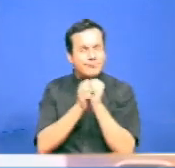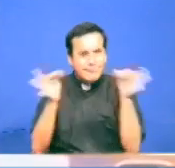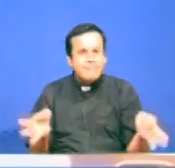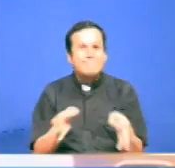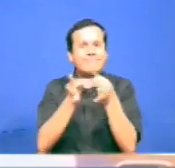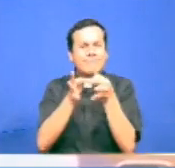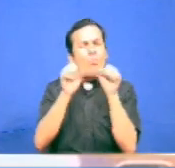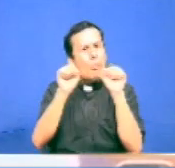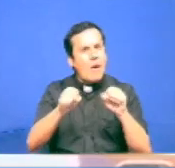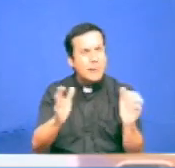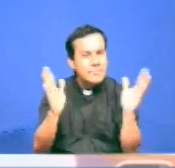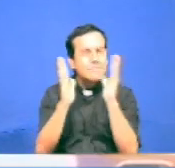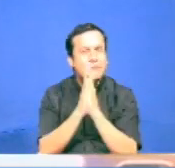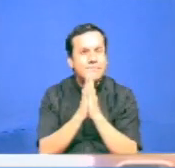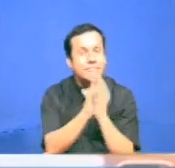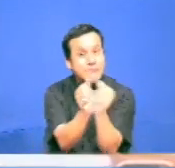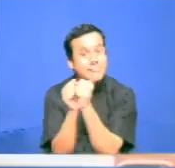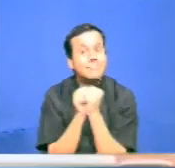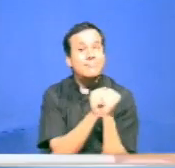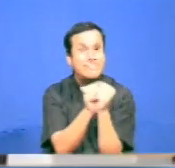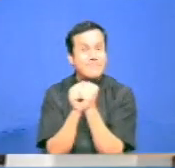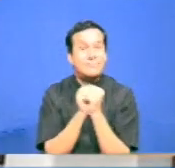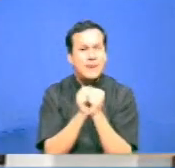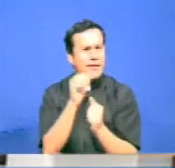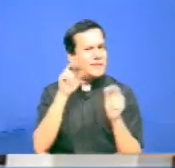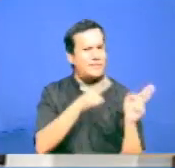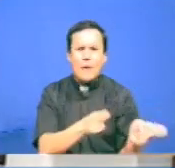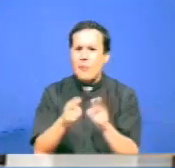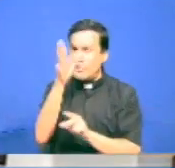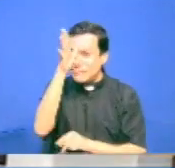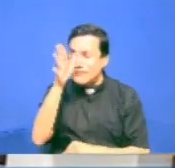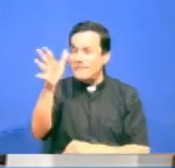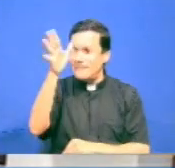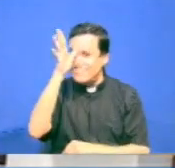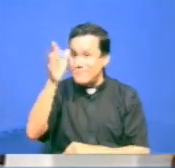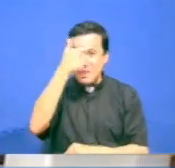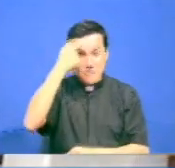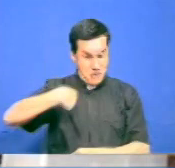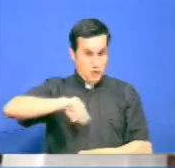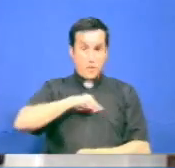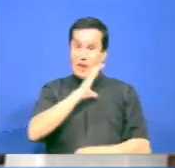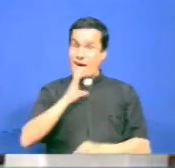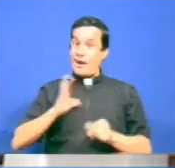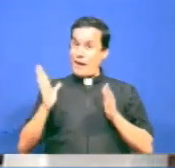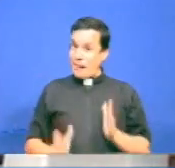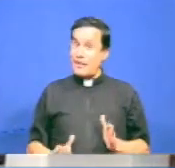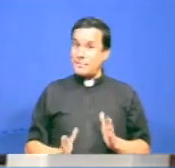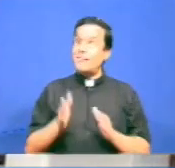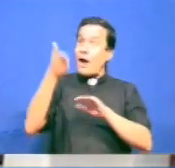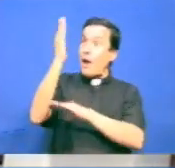hali zetu kama kawaida, tukijua Jumapili ni siku yetu kama Wakristo wale tunayemuita